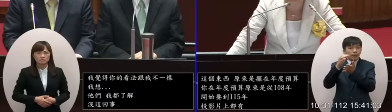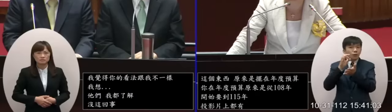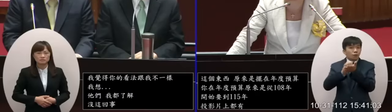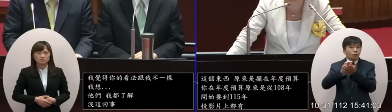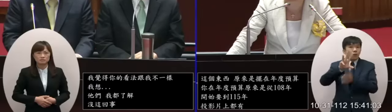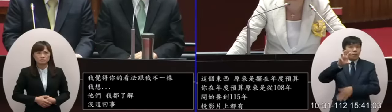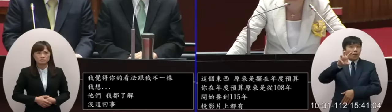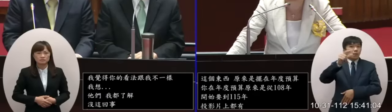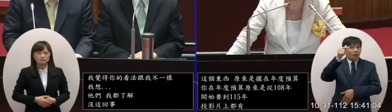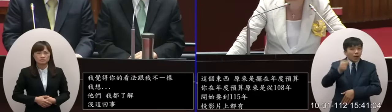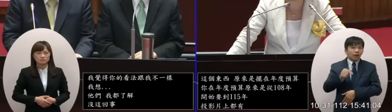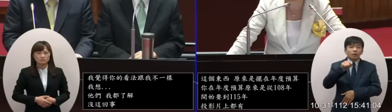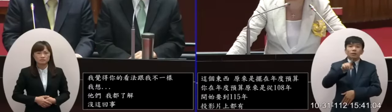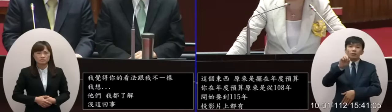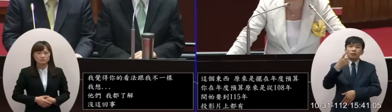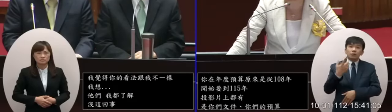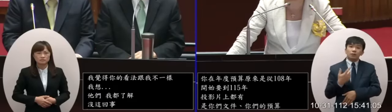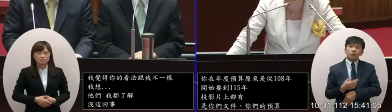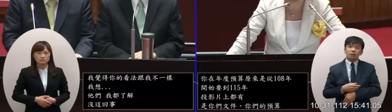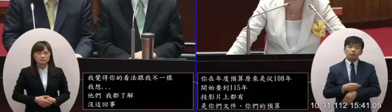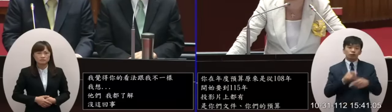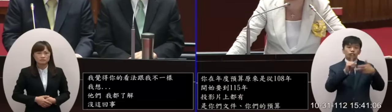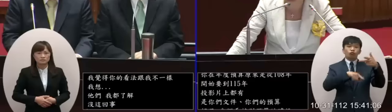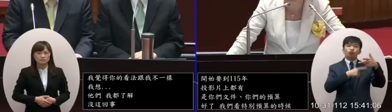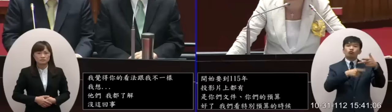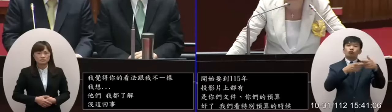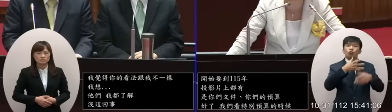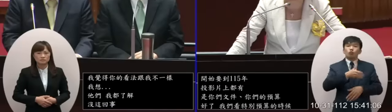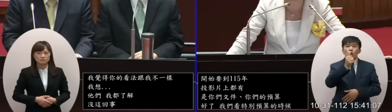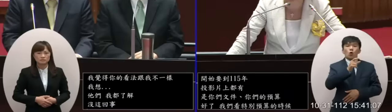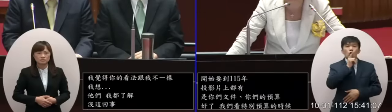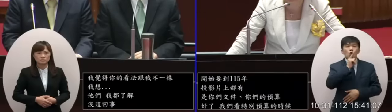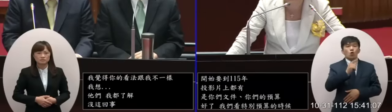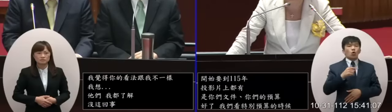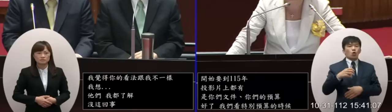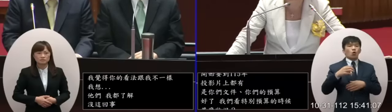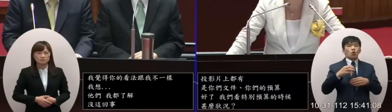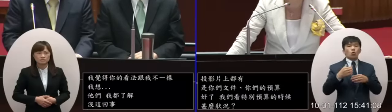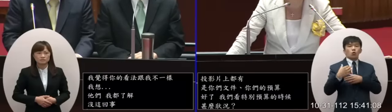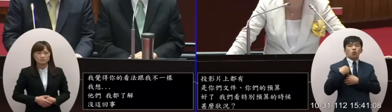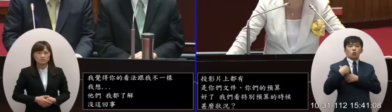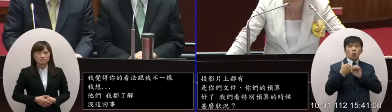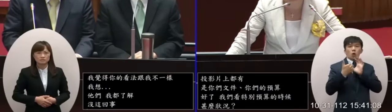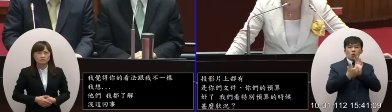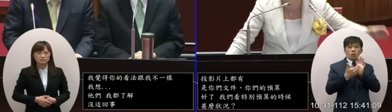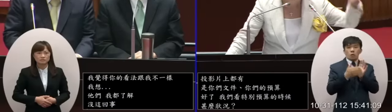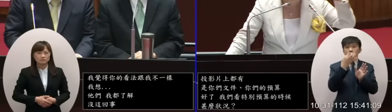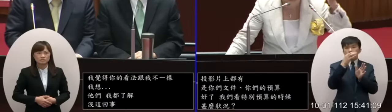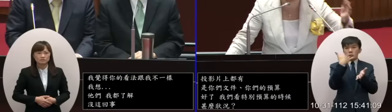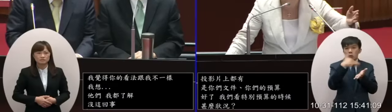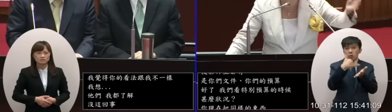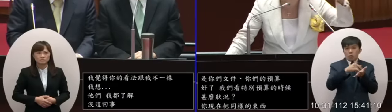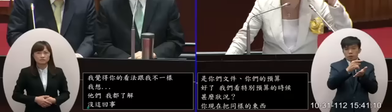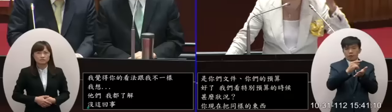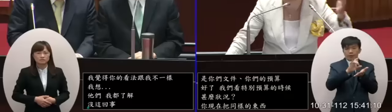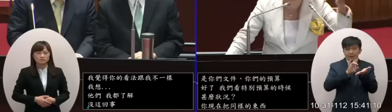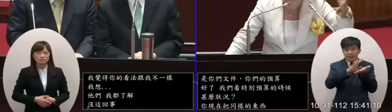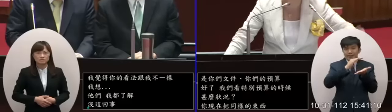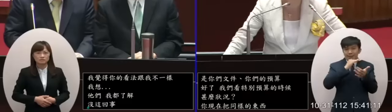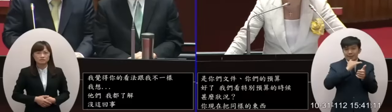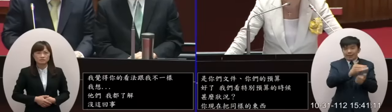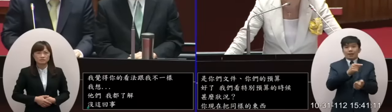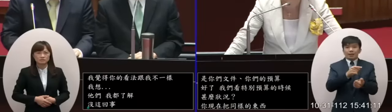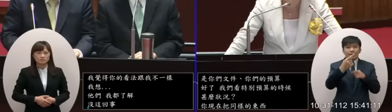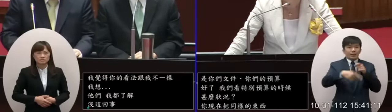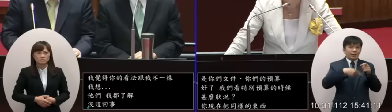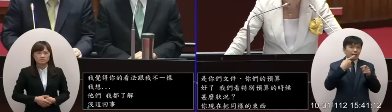道院长你知道怎么回事吗？因为主计长砍了国防的预算呢、 主计长砍了国防的年